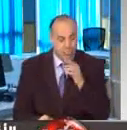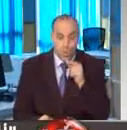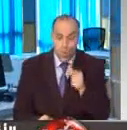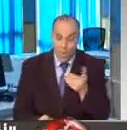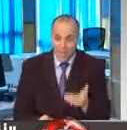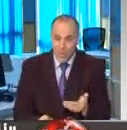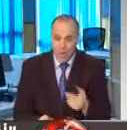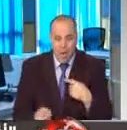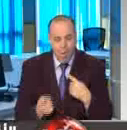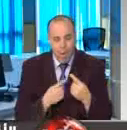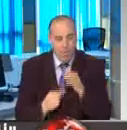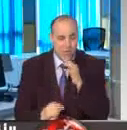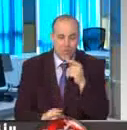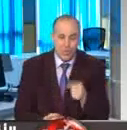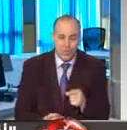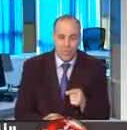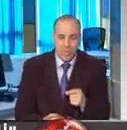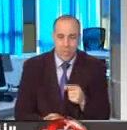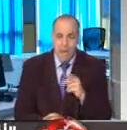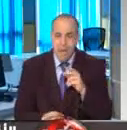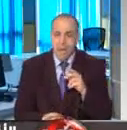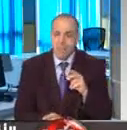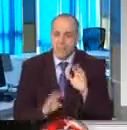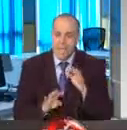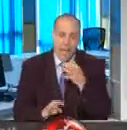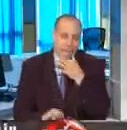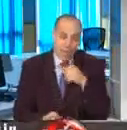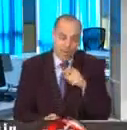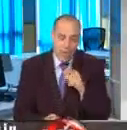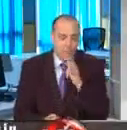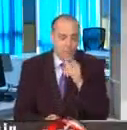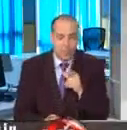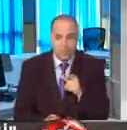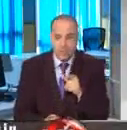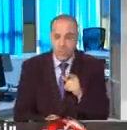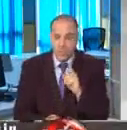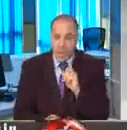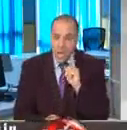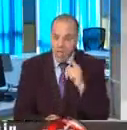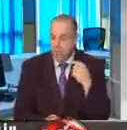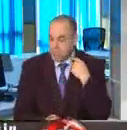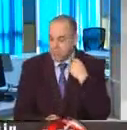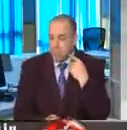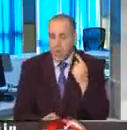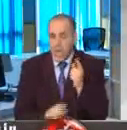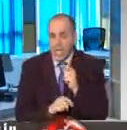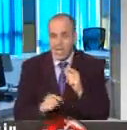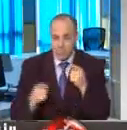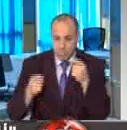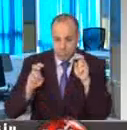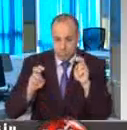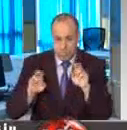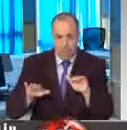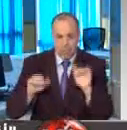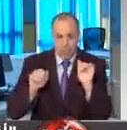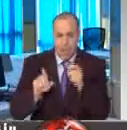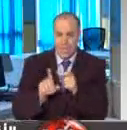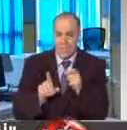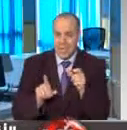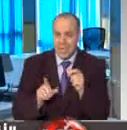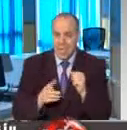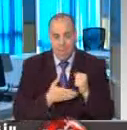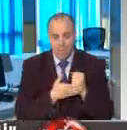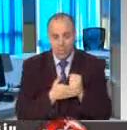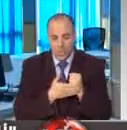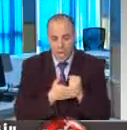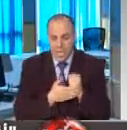حاليا لاستئناف المحادثات المقررة في 9 مارس الجاري، لما اعتبره فشل في احترام الهدنة ورفع الحصار وإيصال